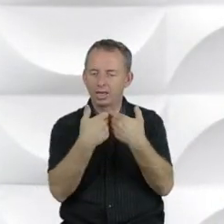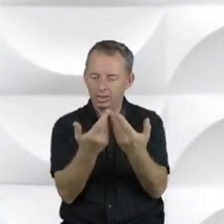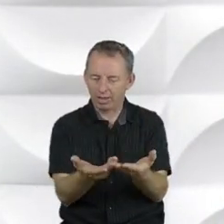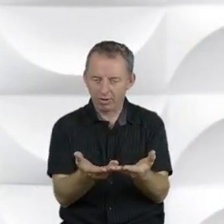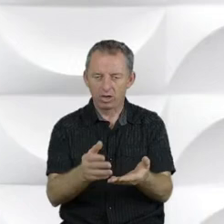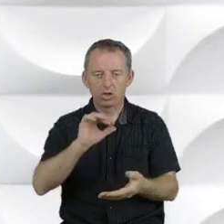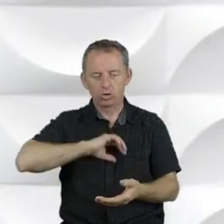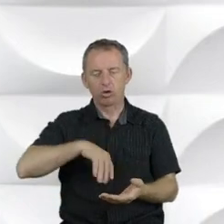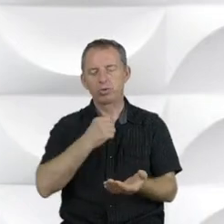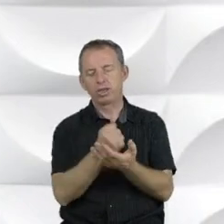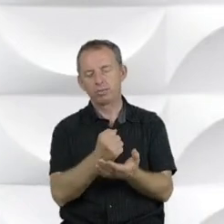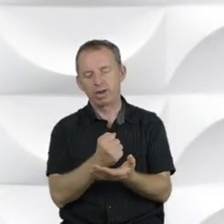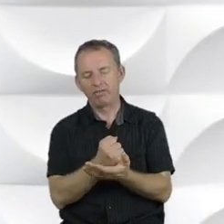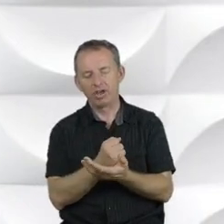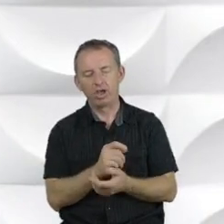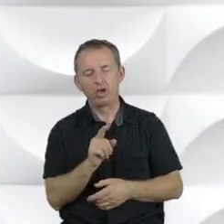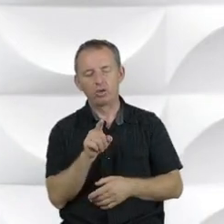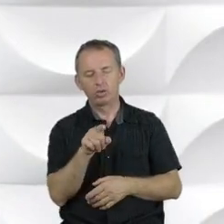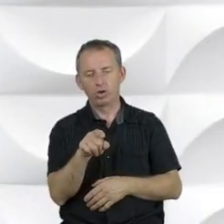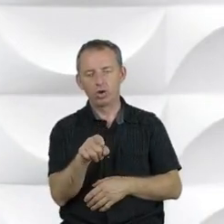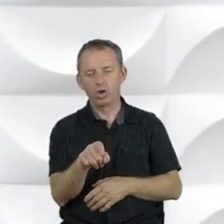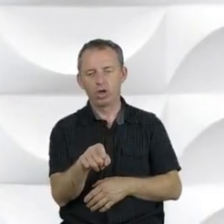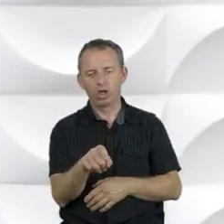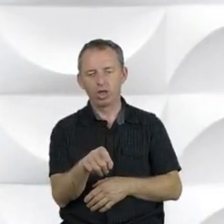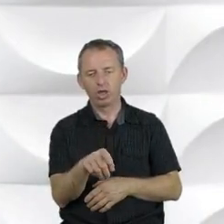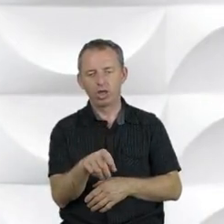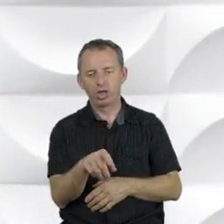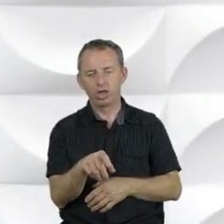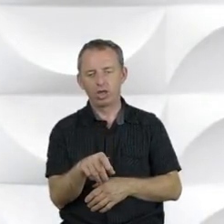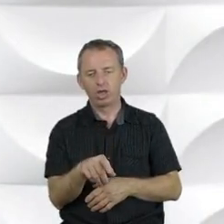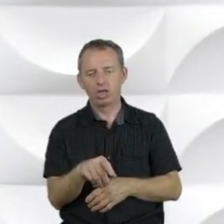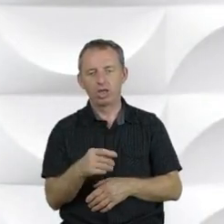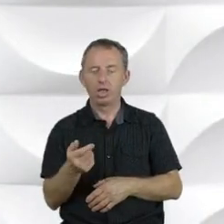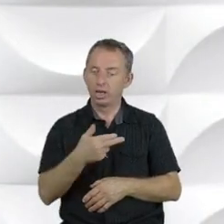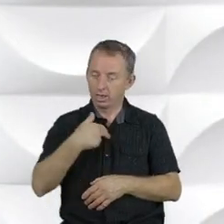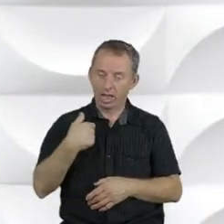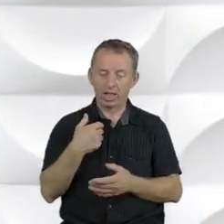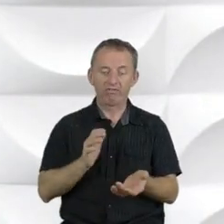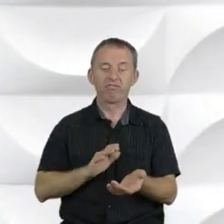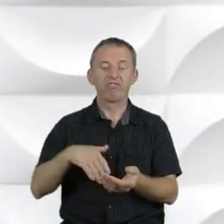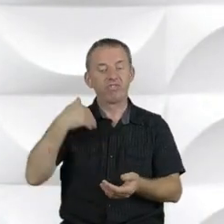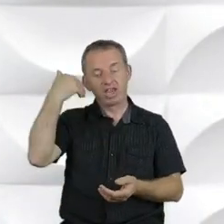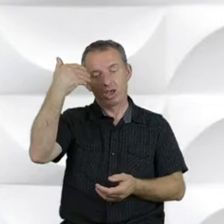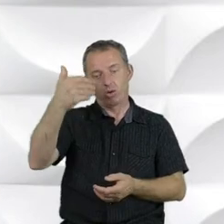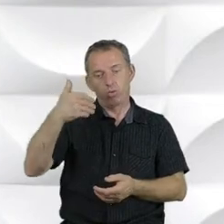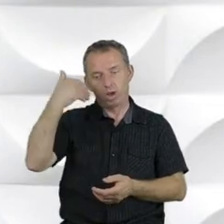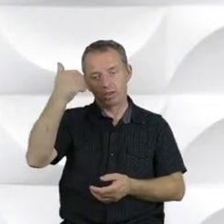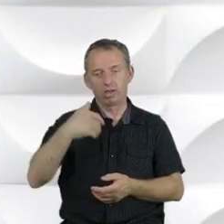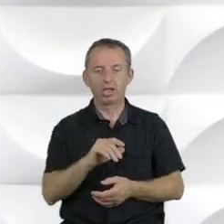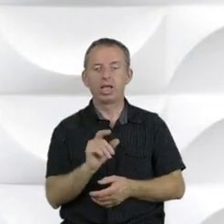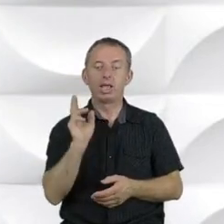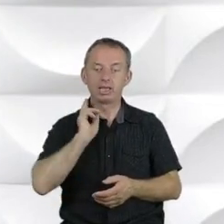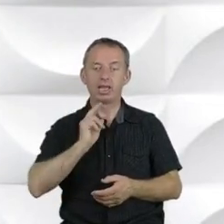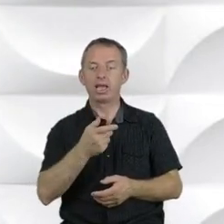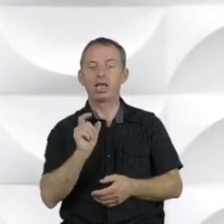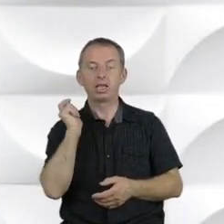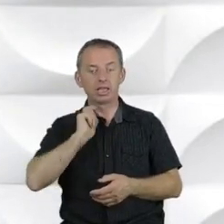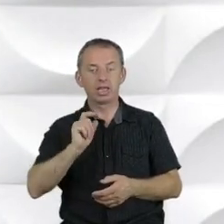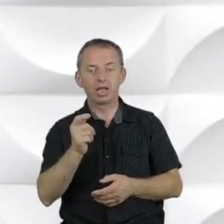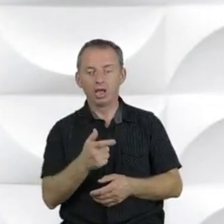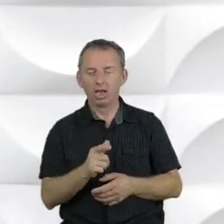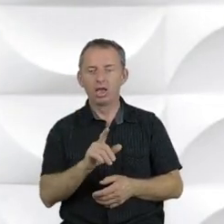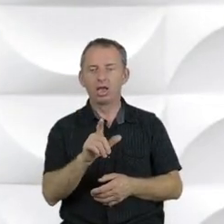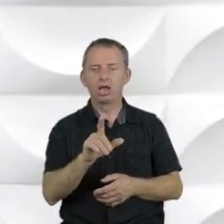tego sprawy, to nasz wykładowca w seminarium, nieżyjący już, Erwin